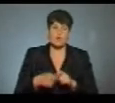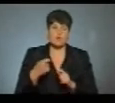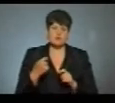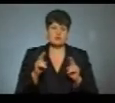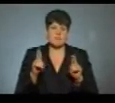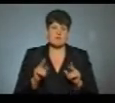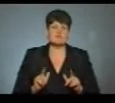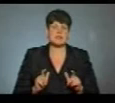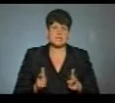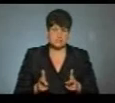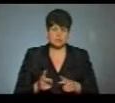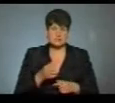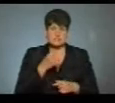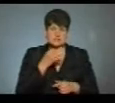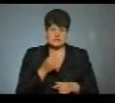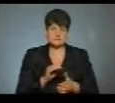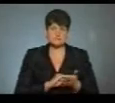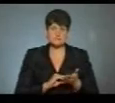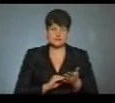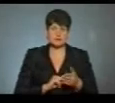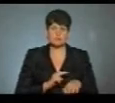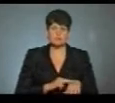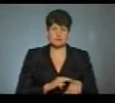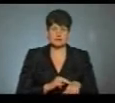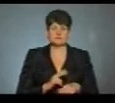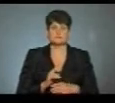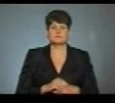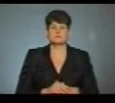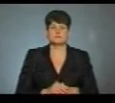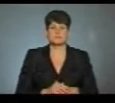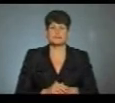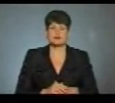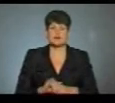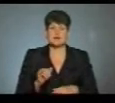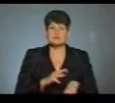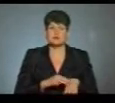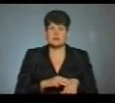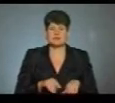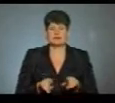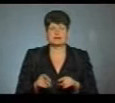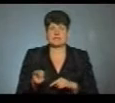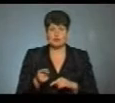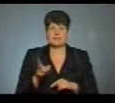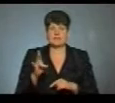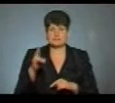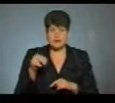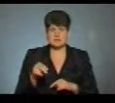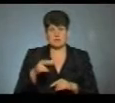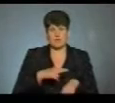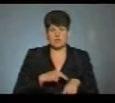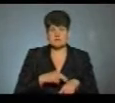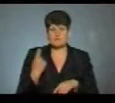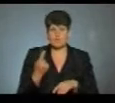правил карантину, повідомила речниця Тернопільської патрульної поліції Катерина Басалига. І правоохоронці Тернопільської нацполіції по